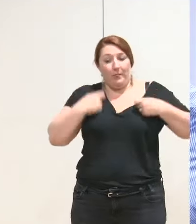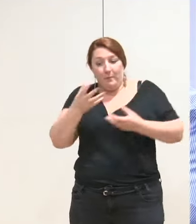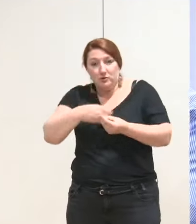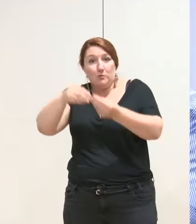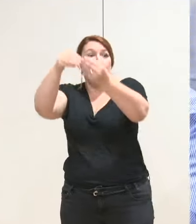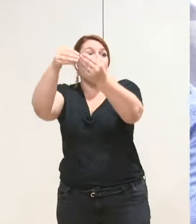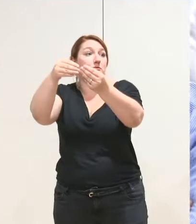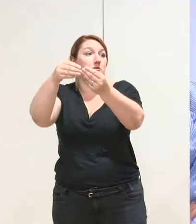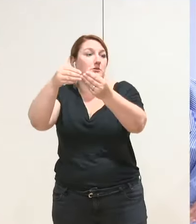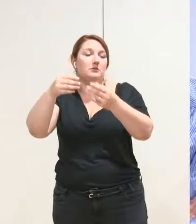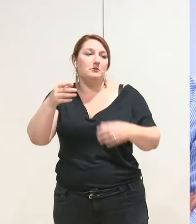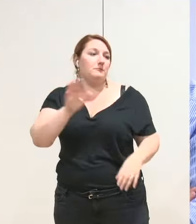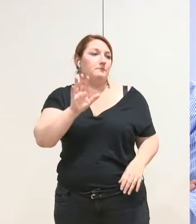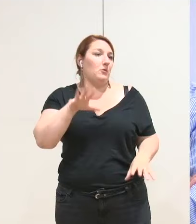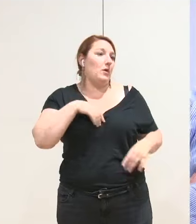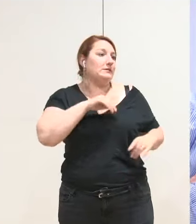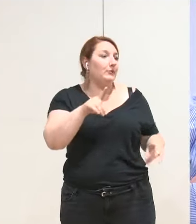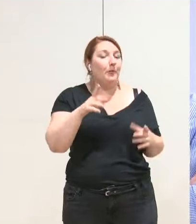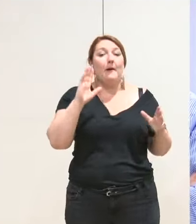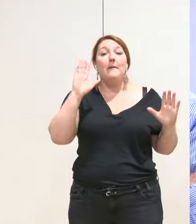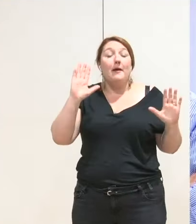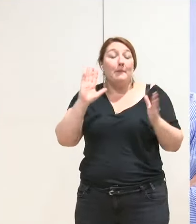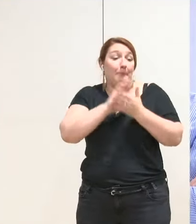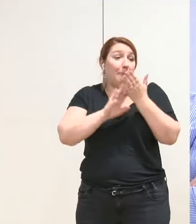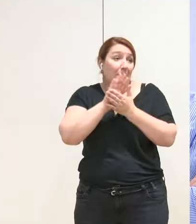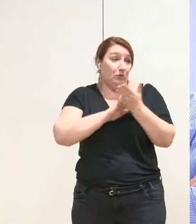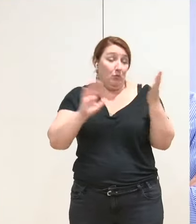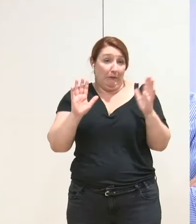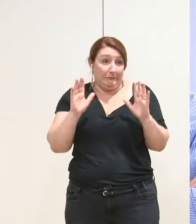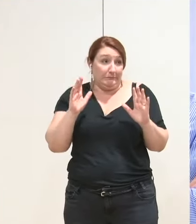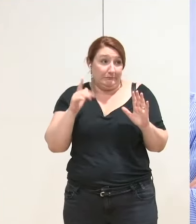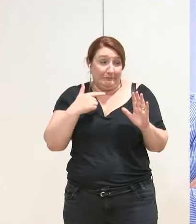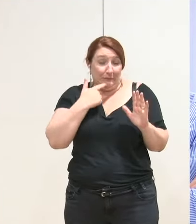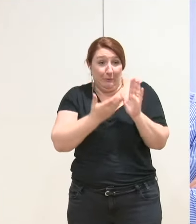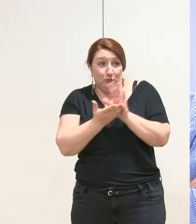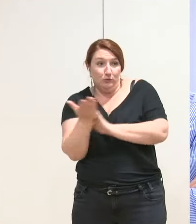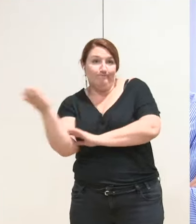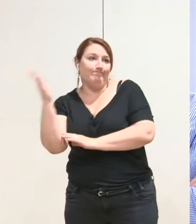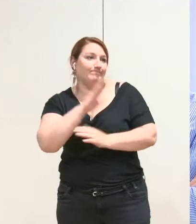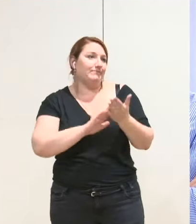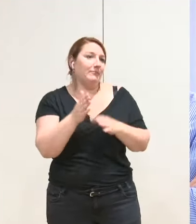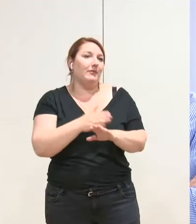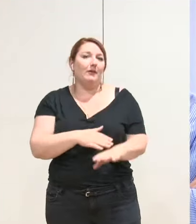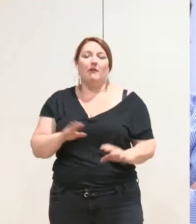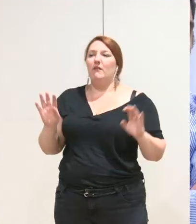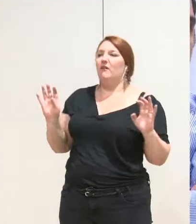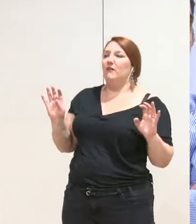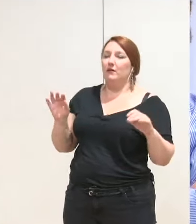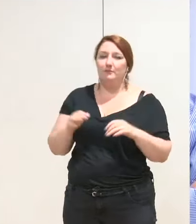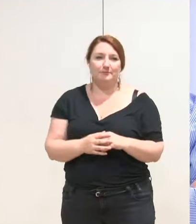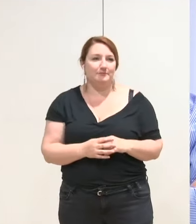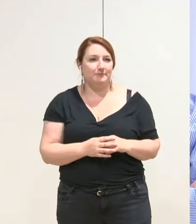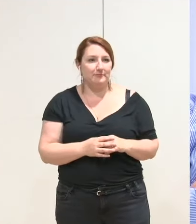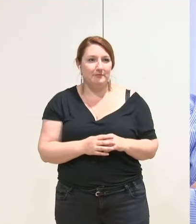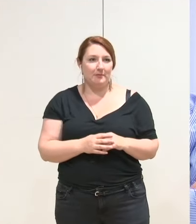excuse par avance euh va plutôt consister en une digression sur euh